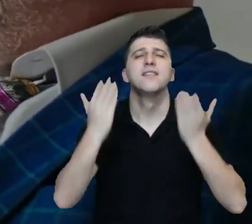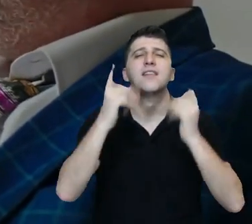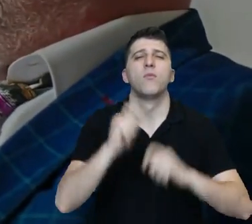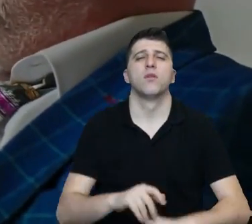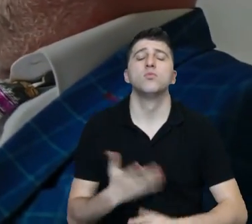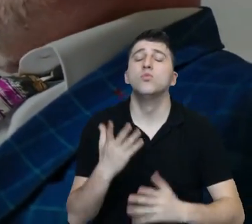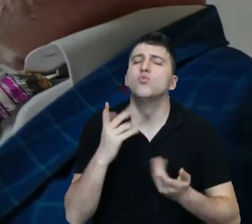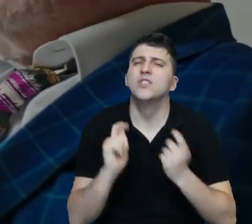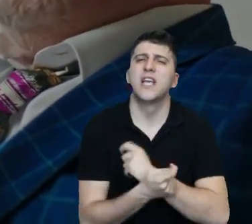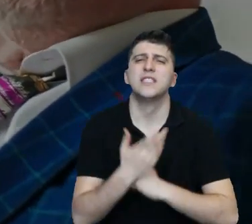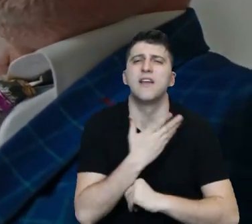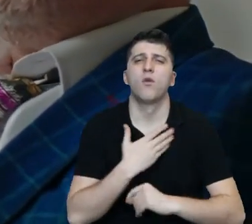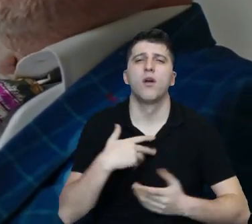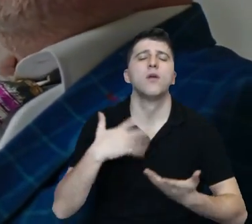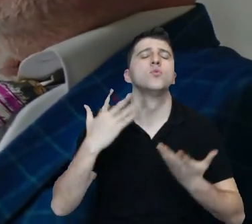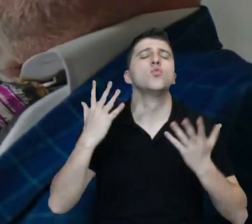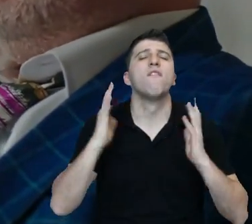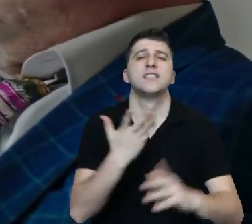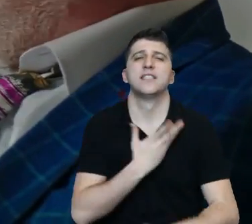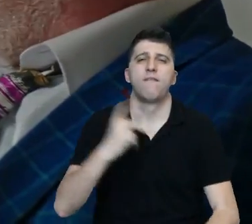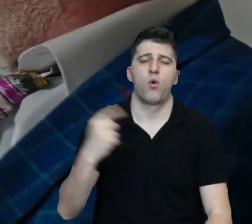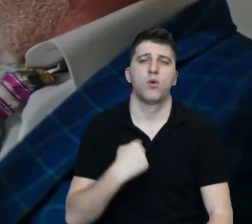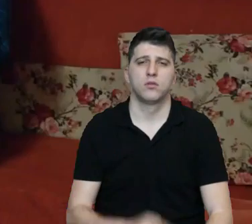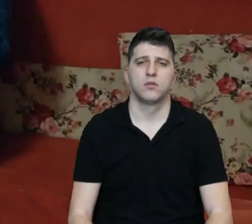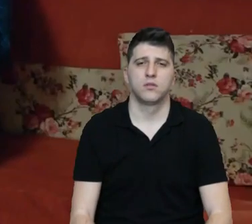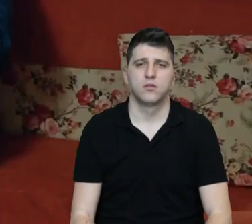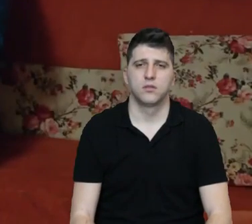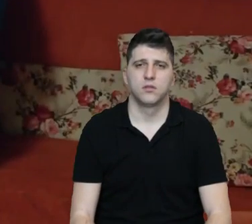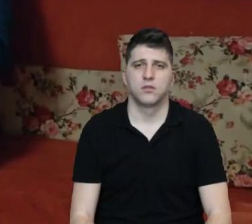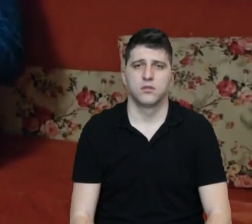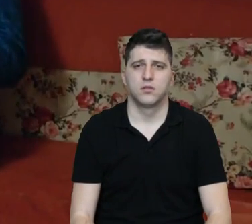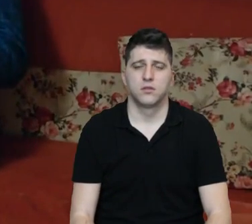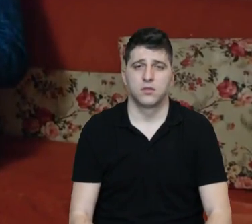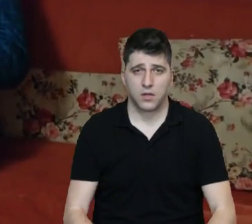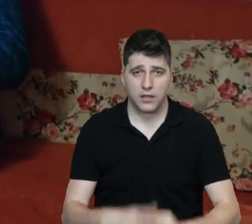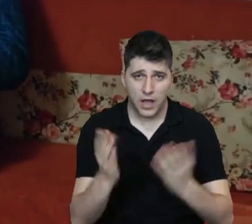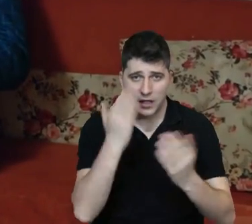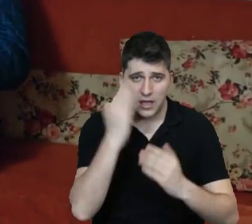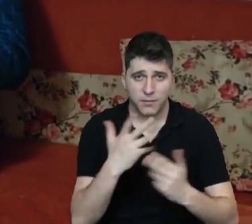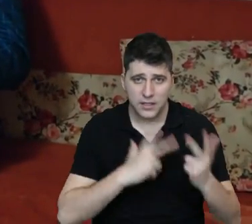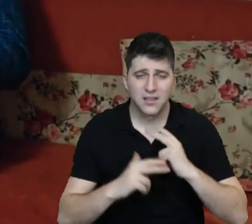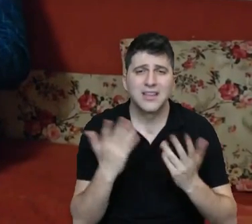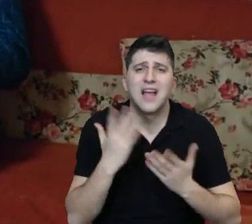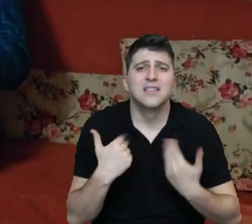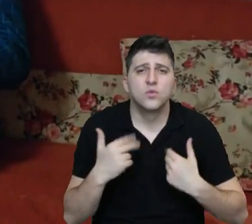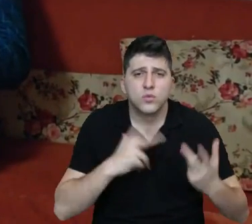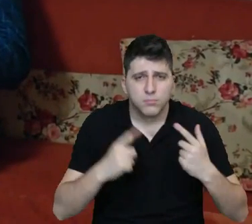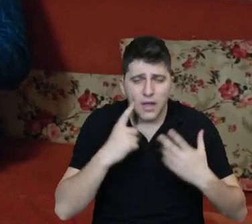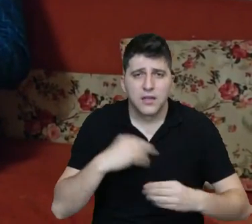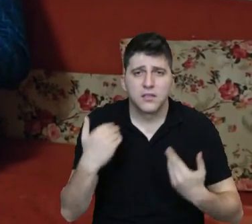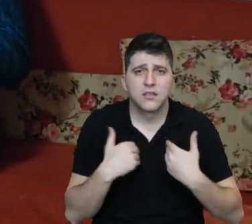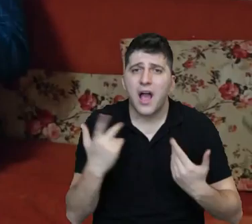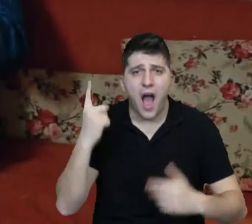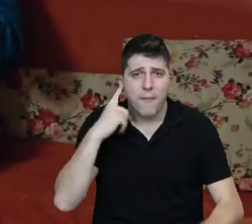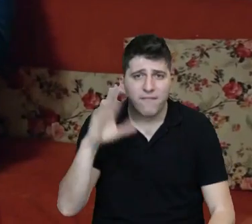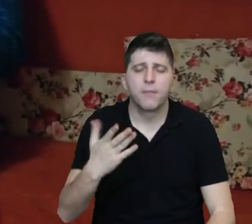değişik seviyor ki ayaklarımı yerden kesiyor arkadaşım benim o ya. Hadi kalk giyin ya. Ay dur ne hadisi ya üstüm başım. Hem haberleri